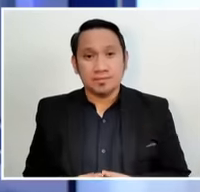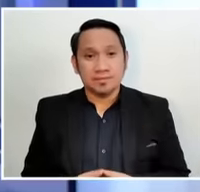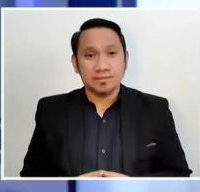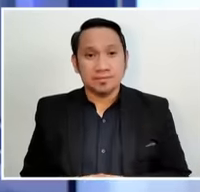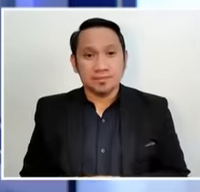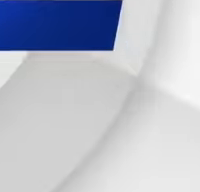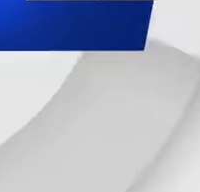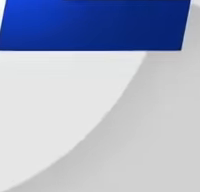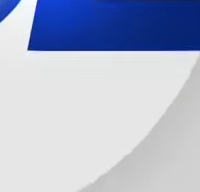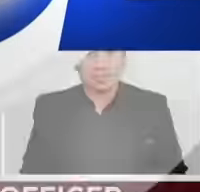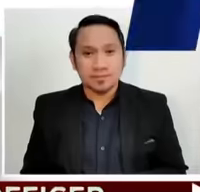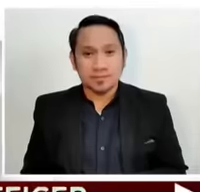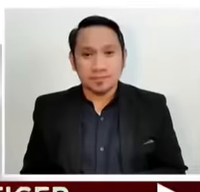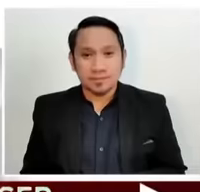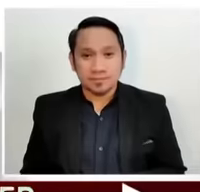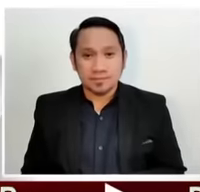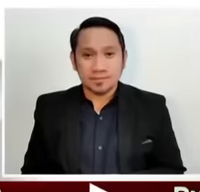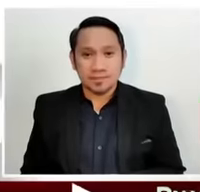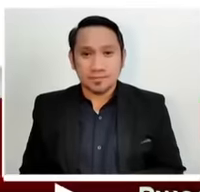Bosano.